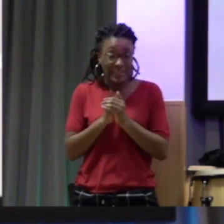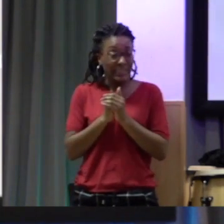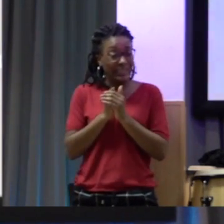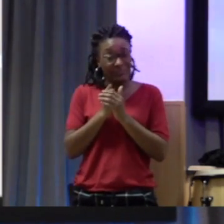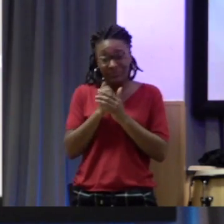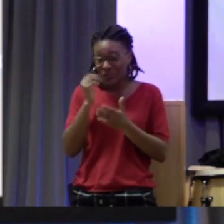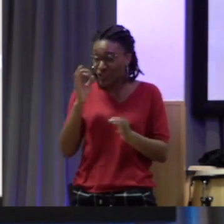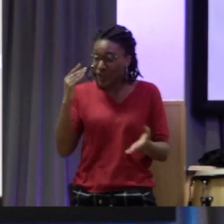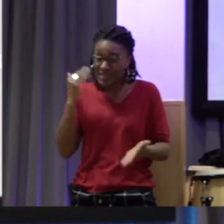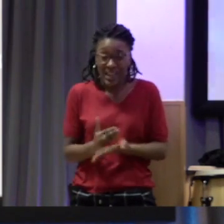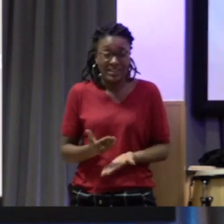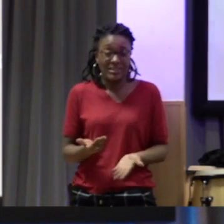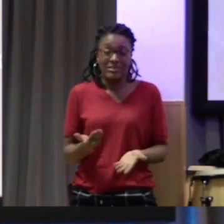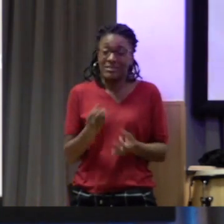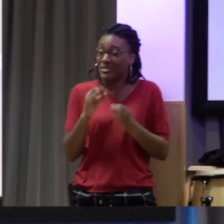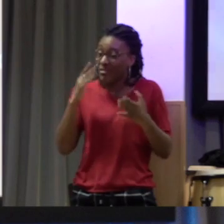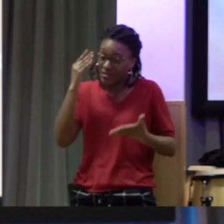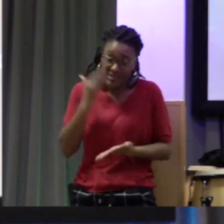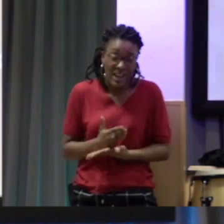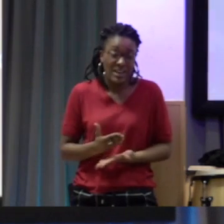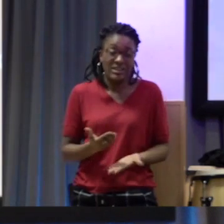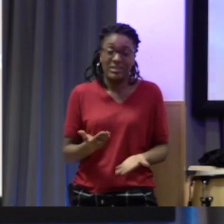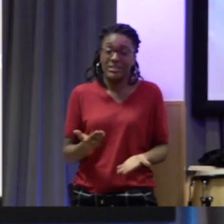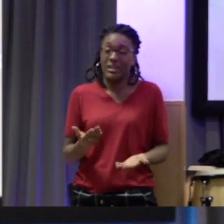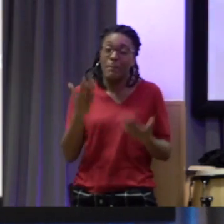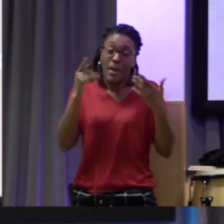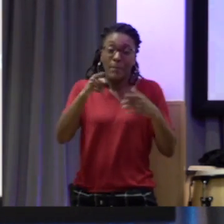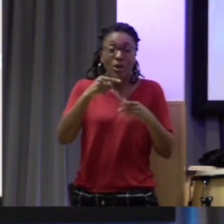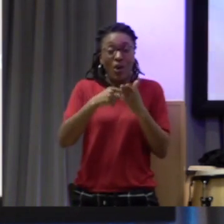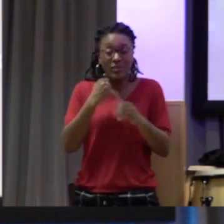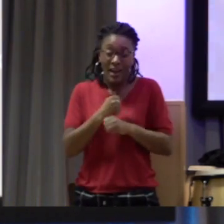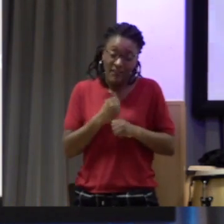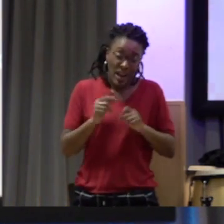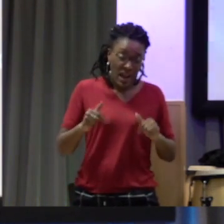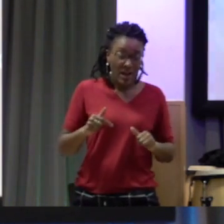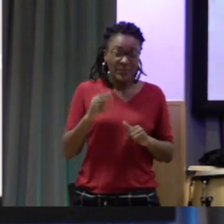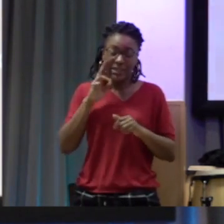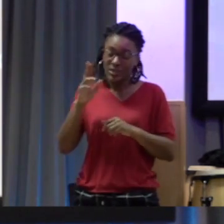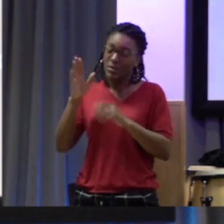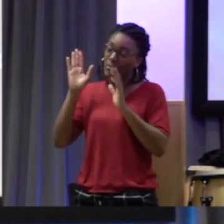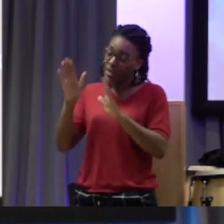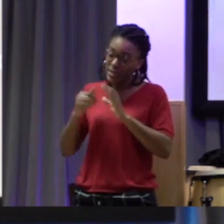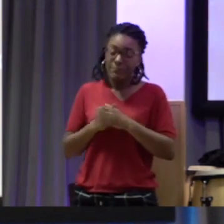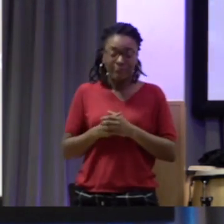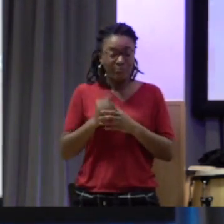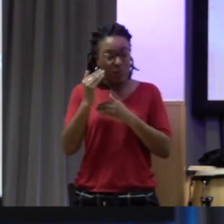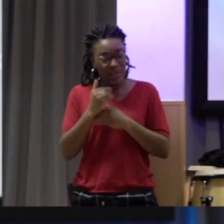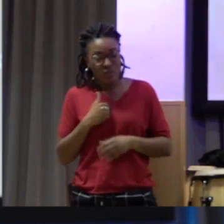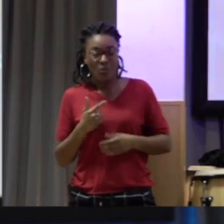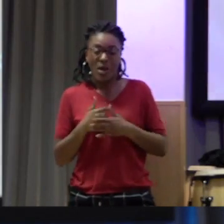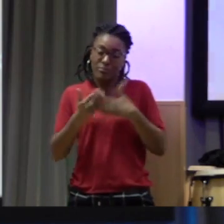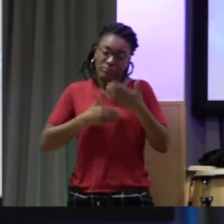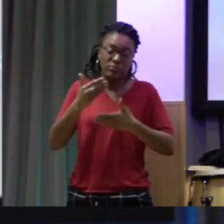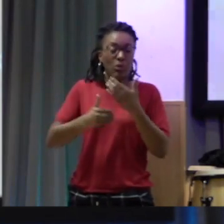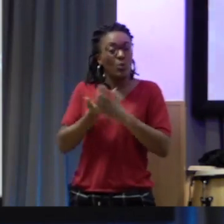Je ne sais pas comment vous dire, sans cesse. Vous êtes en train de travailler du Seigneur, je te bénis, garde-moi. Seigneur, insulte. Mais toute